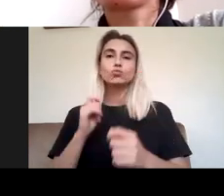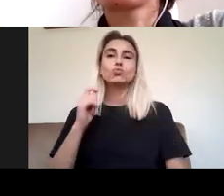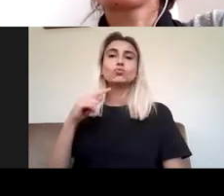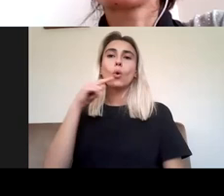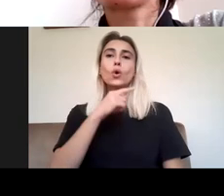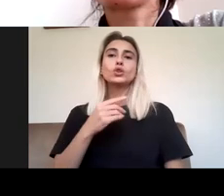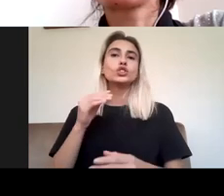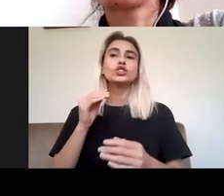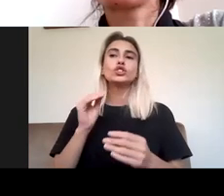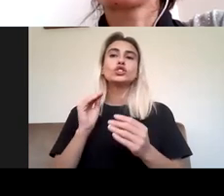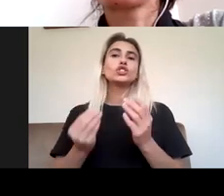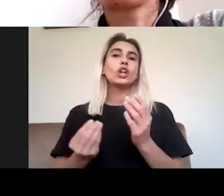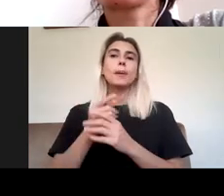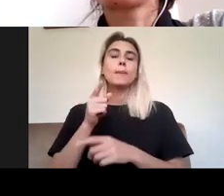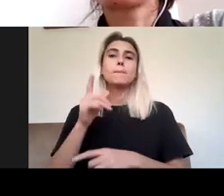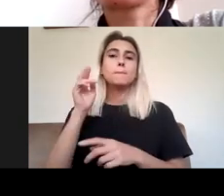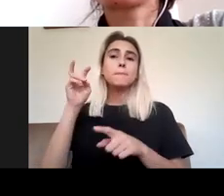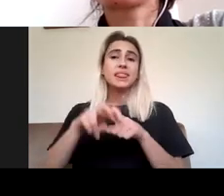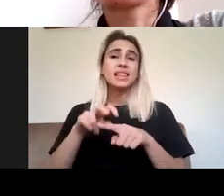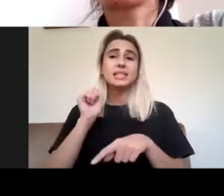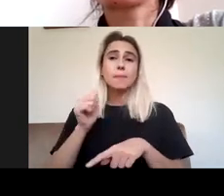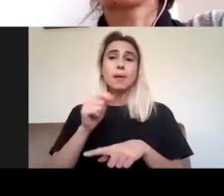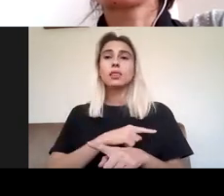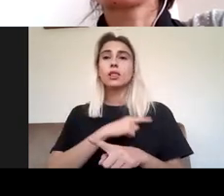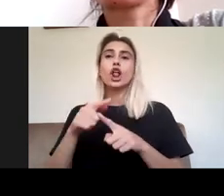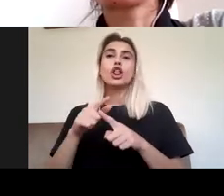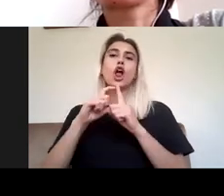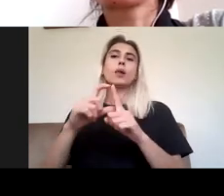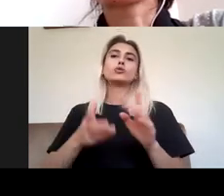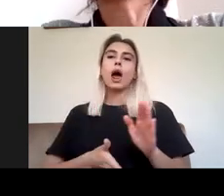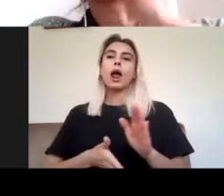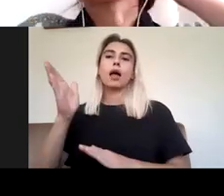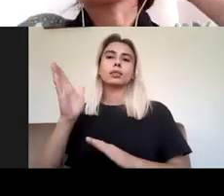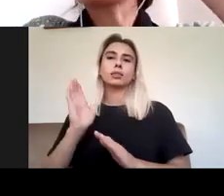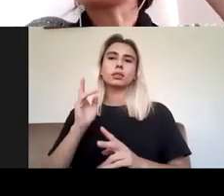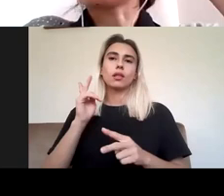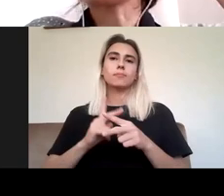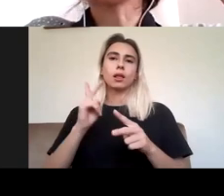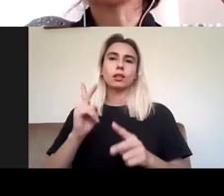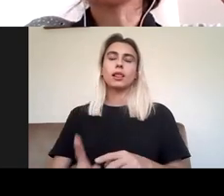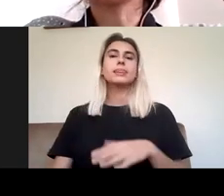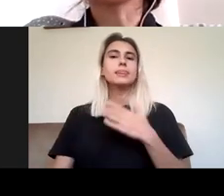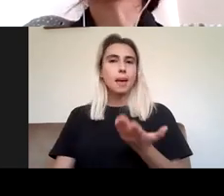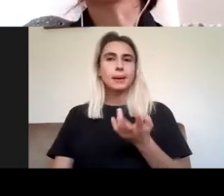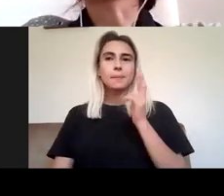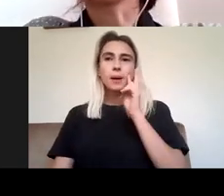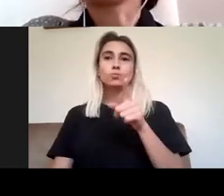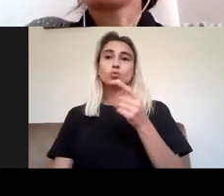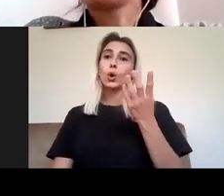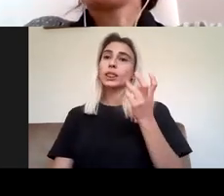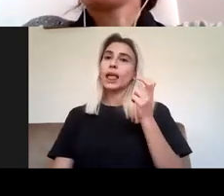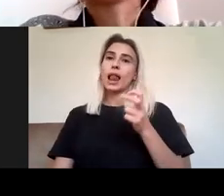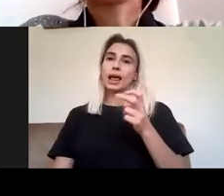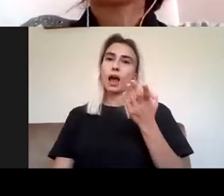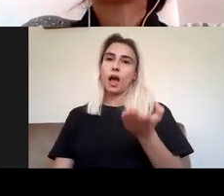şey... Bindiği andan itibaren dolmuşun hareket etmesi. Tabii. Bakın zaten yani bu çok büyük bir çok tehlike. Önemli. Ben